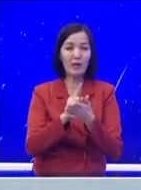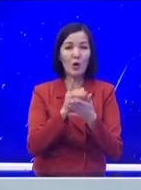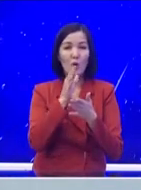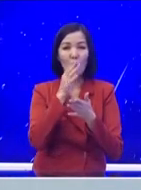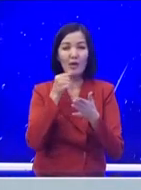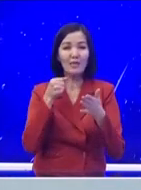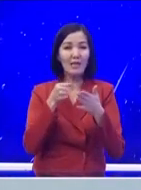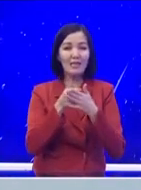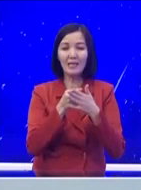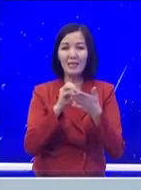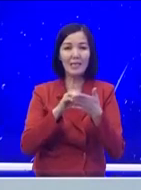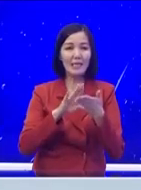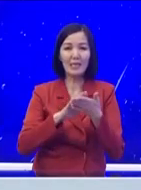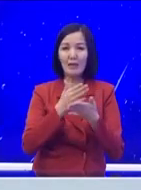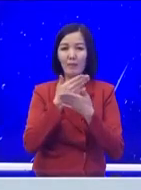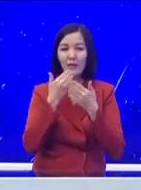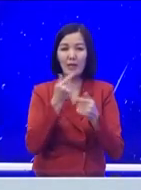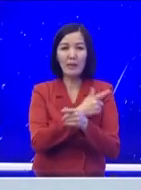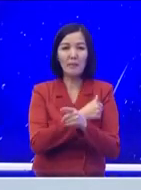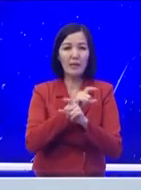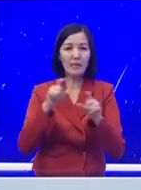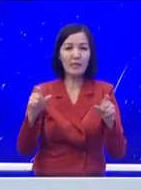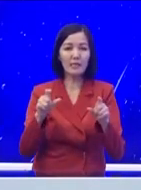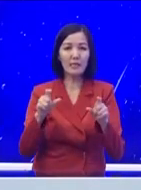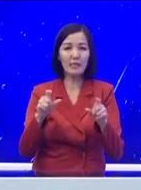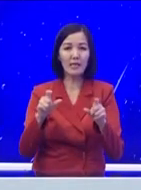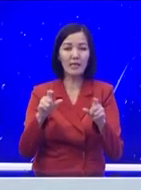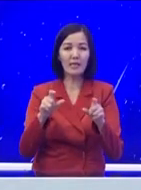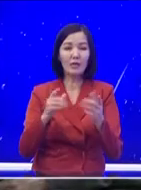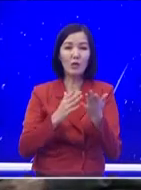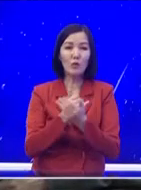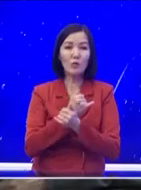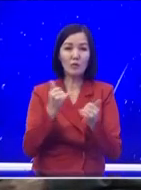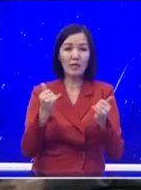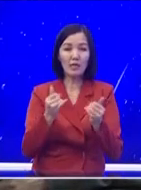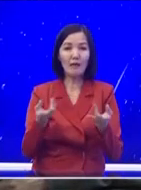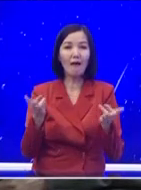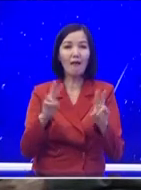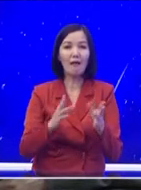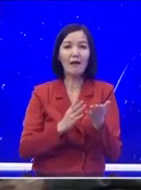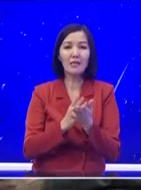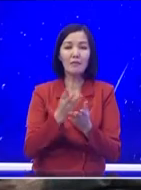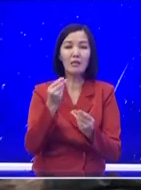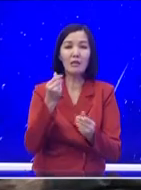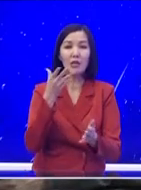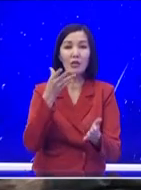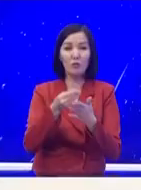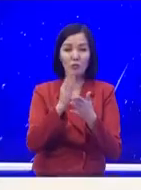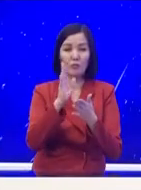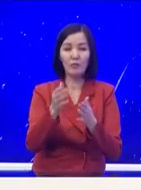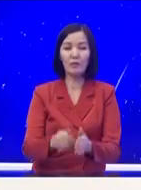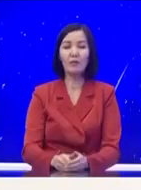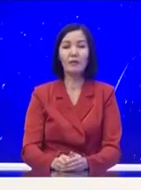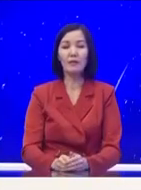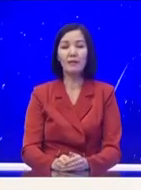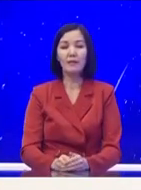дейін тіркелмегендерге медициналық көмек тек кепілдендірілген көлемде көрсетіледі. Қалған қызметтер ақылы болады.